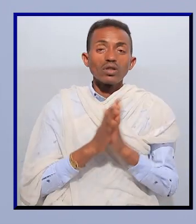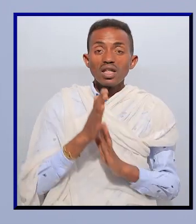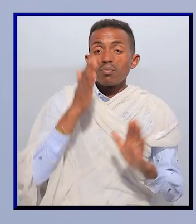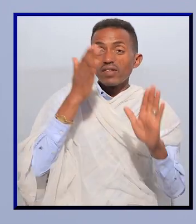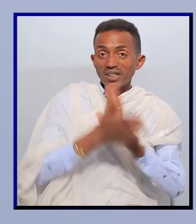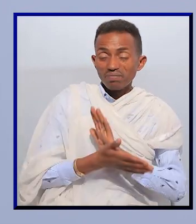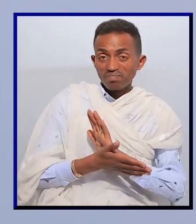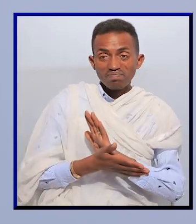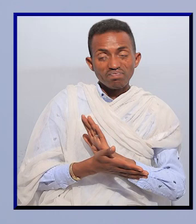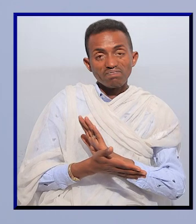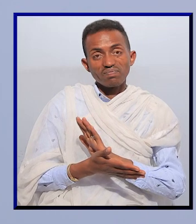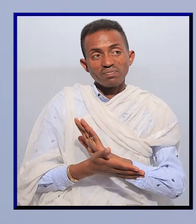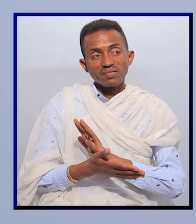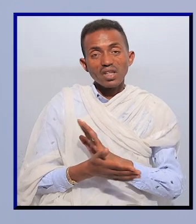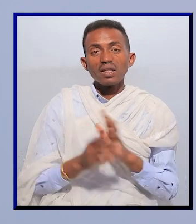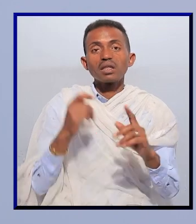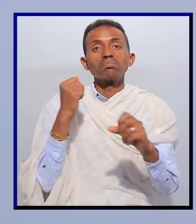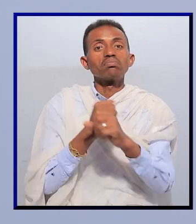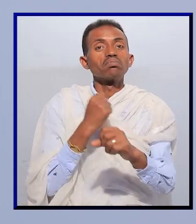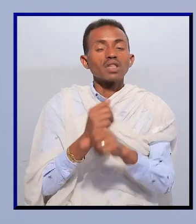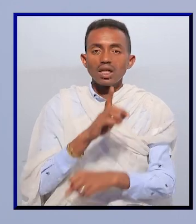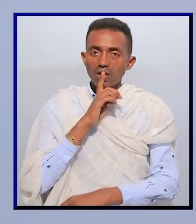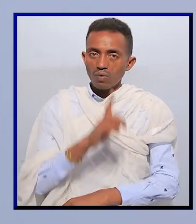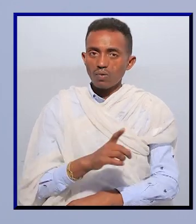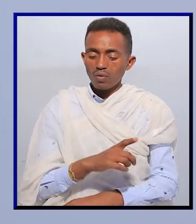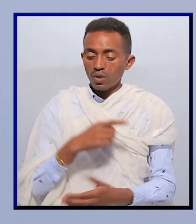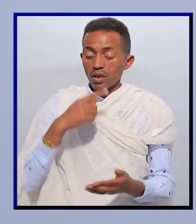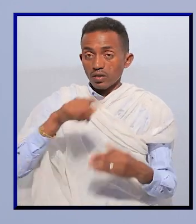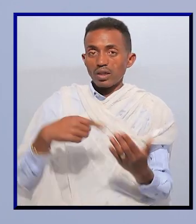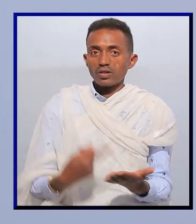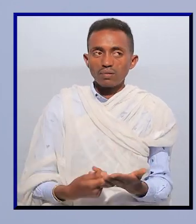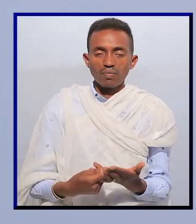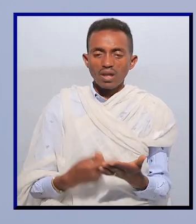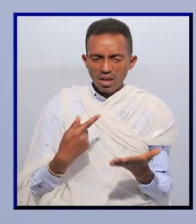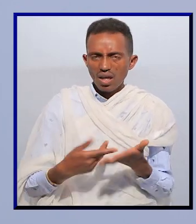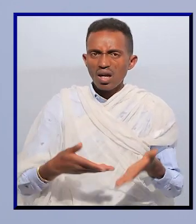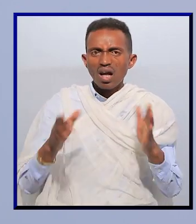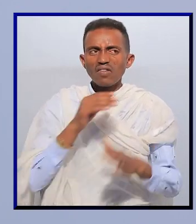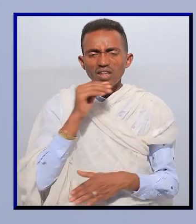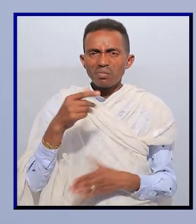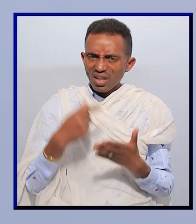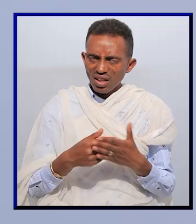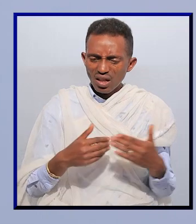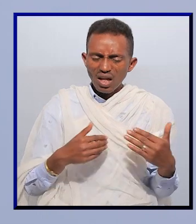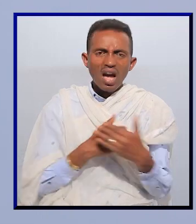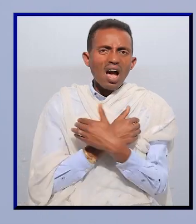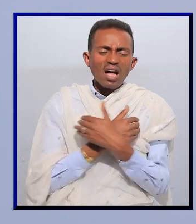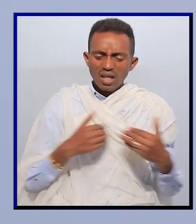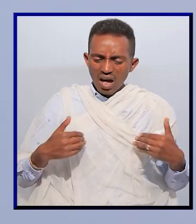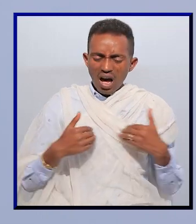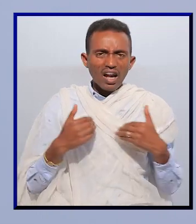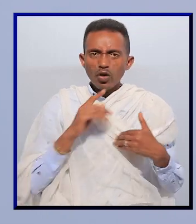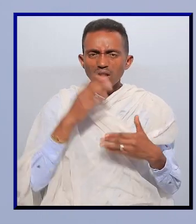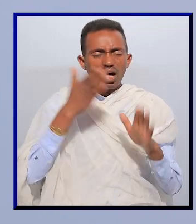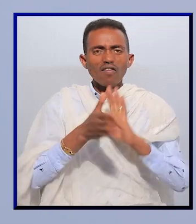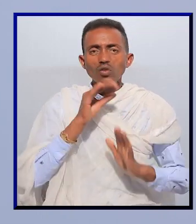ድርጊት ነው ያ። ስለዚህ አልተፈቀደም። አራዊት አይፈጽሙትም። እኔ በጣም ሰው መማር ያለበት ወይም እዚህ ውስጥ